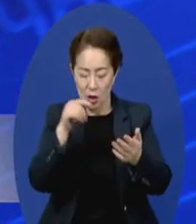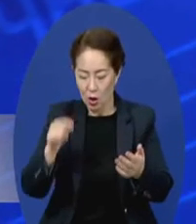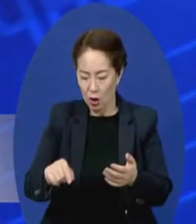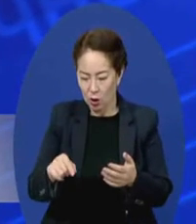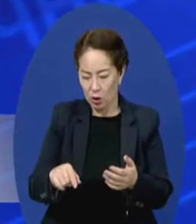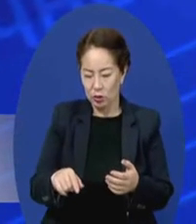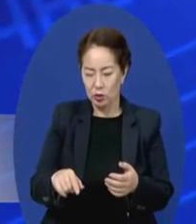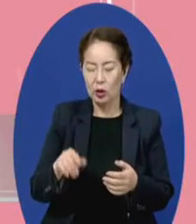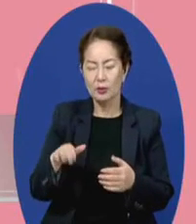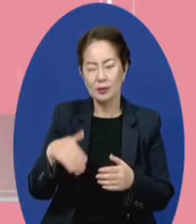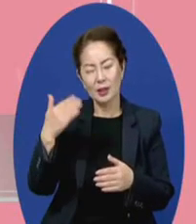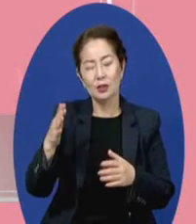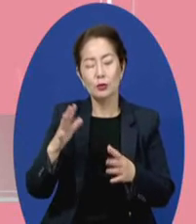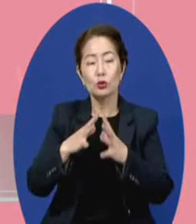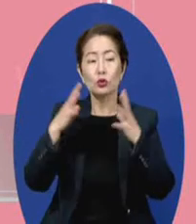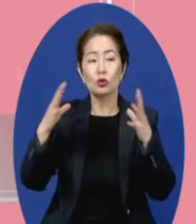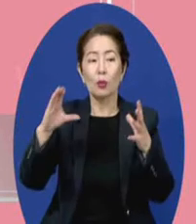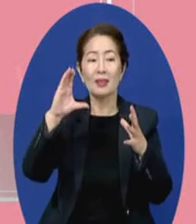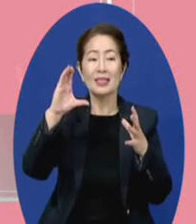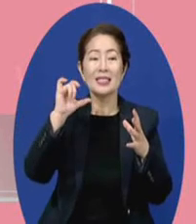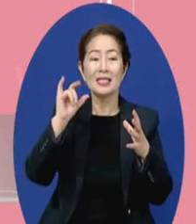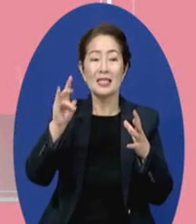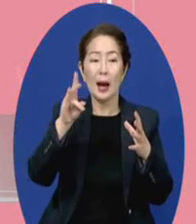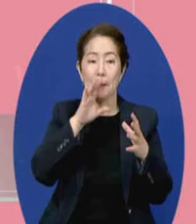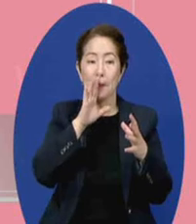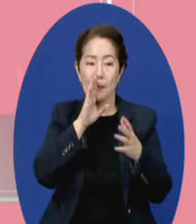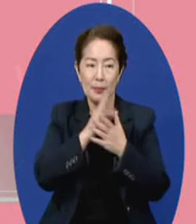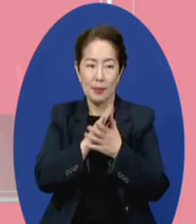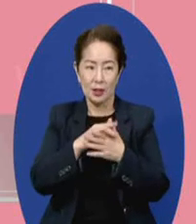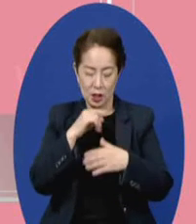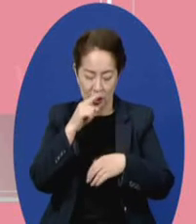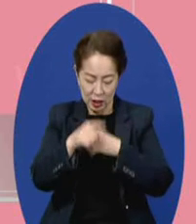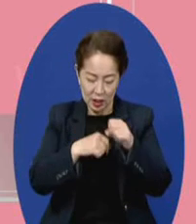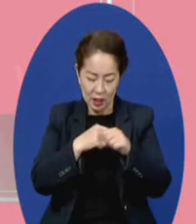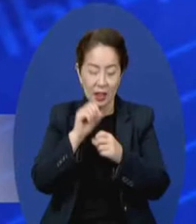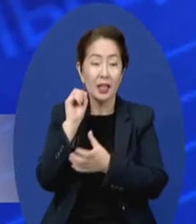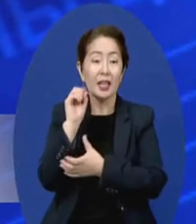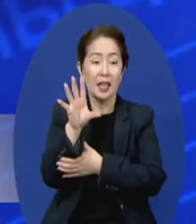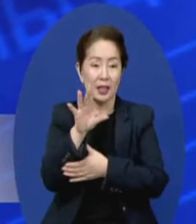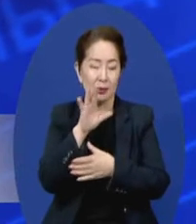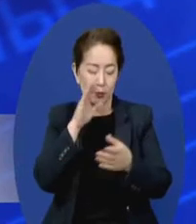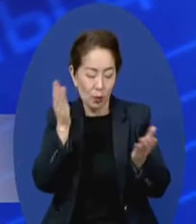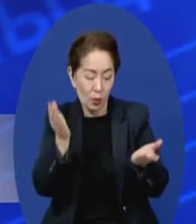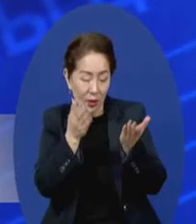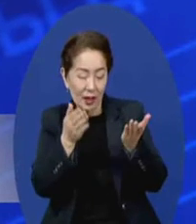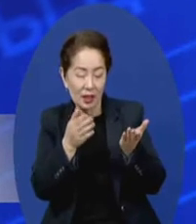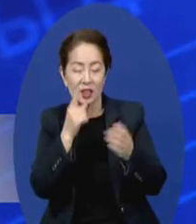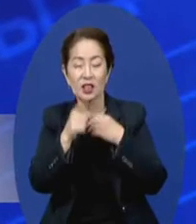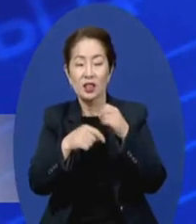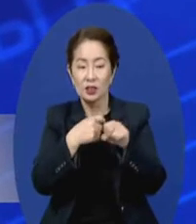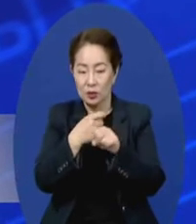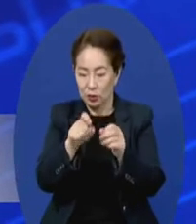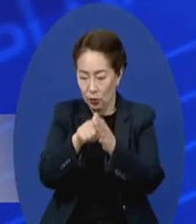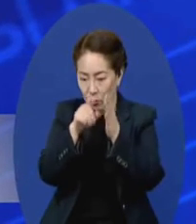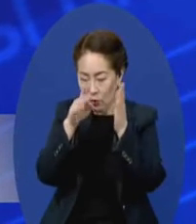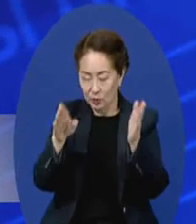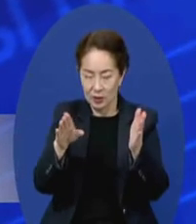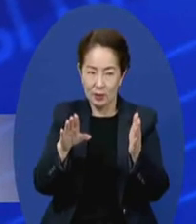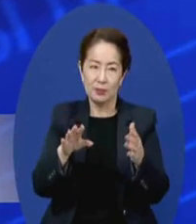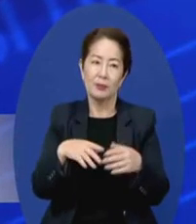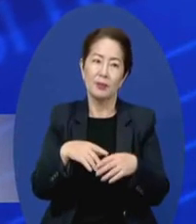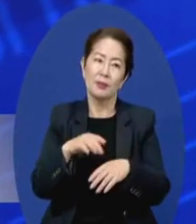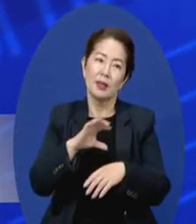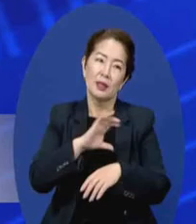том сам болохыг хүсэж байгаа. Тэгэхээр гэрэл бай гэдэг энэ үрээ бол нэг жилийн хугацаанд явна. За энэ хооронд бид нарт одоо таалагдсан